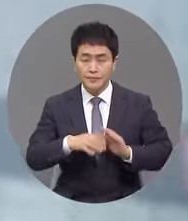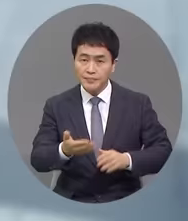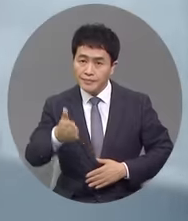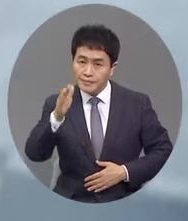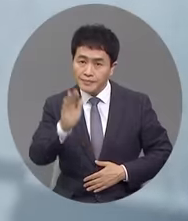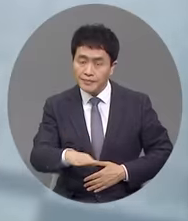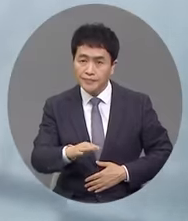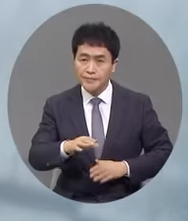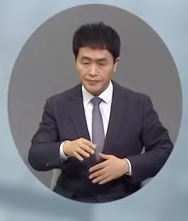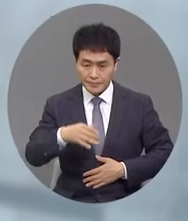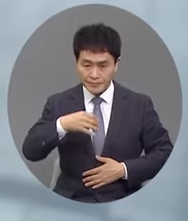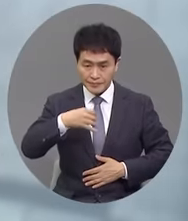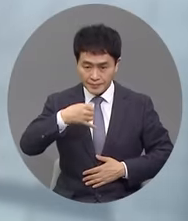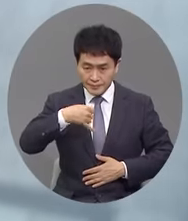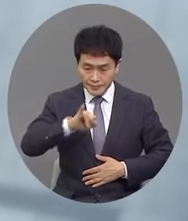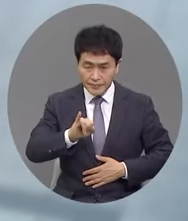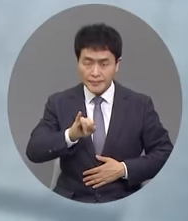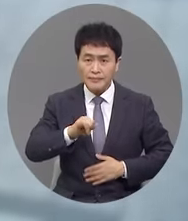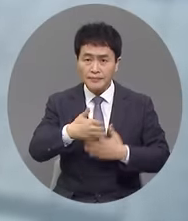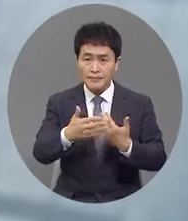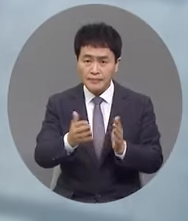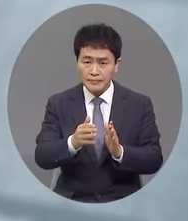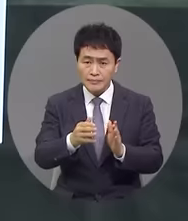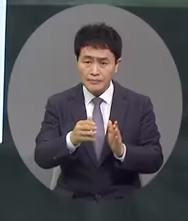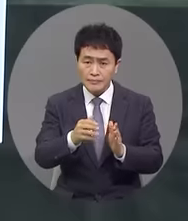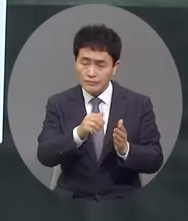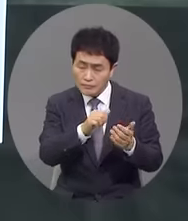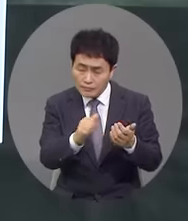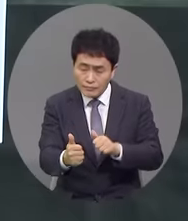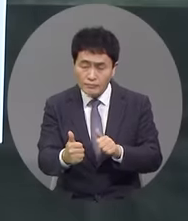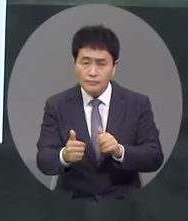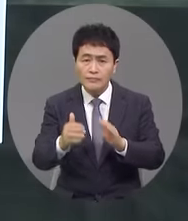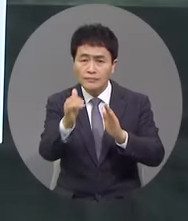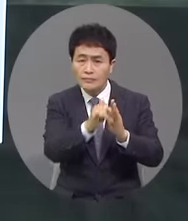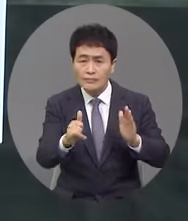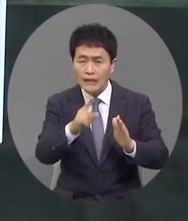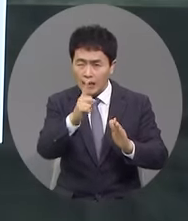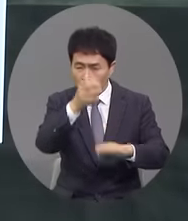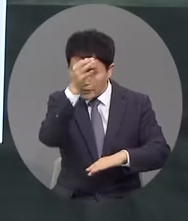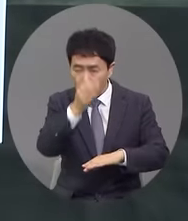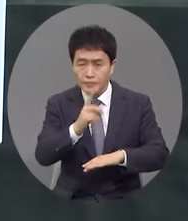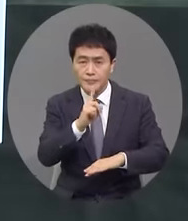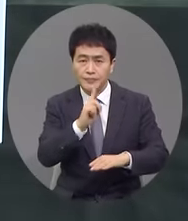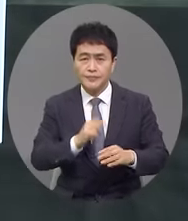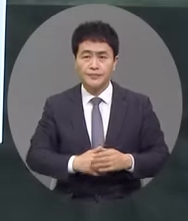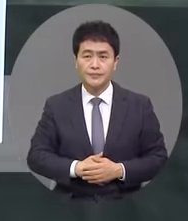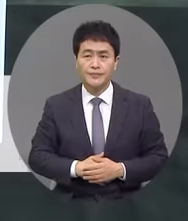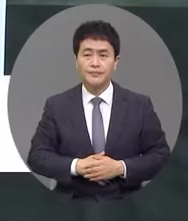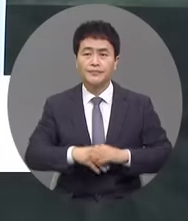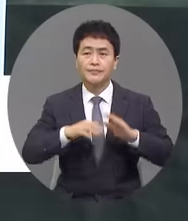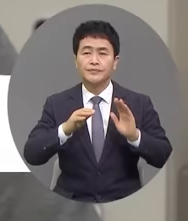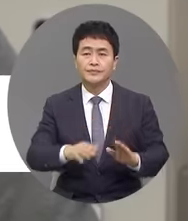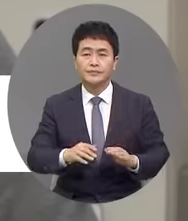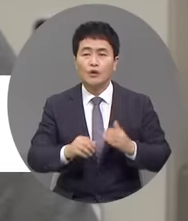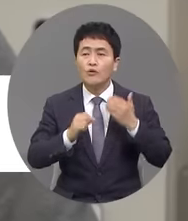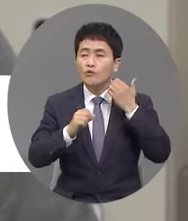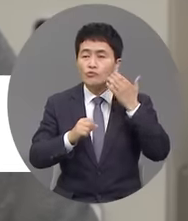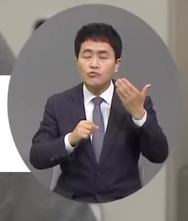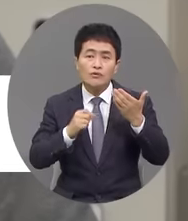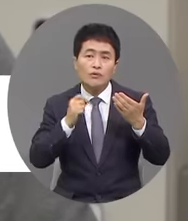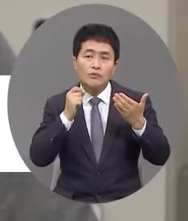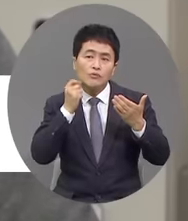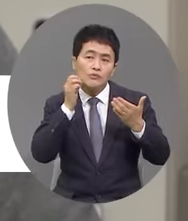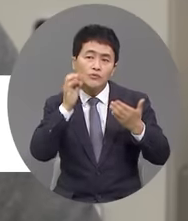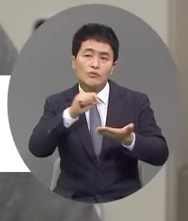그러면서 외동딸을 잃은 유족들에게 제대로 된 사과 한 번 안 했다고 합니다. 9개월 10개월 동안 아무 소식, 아무